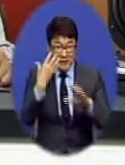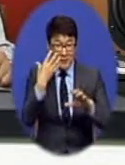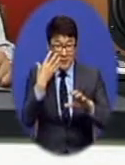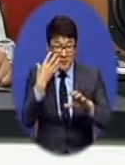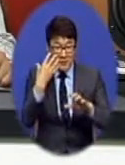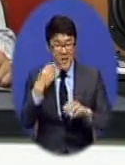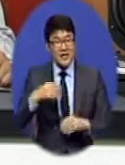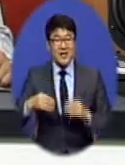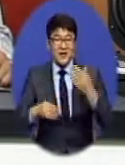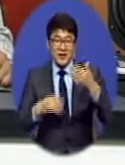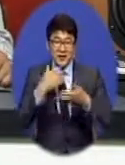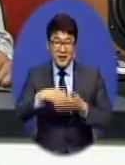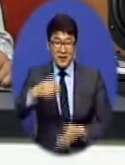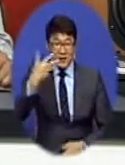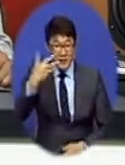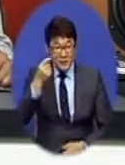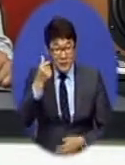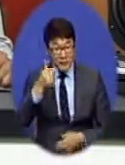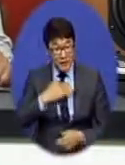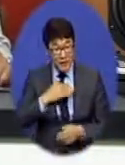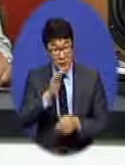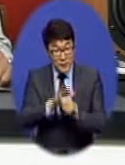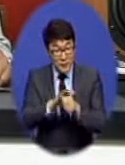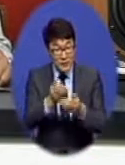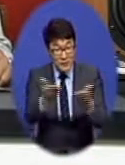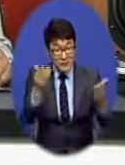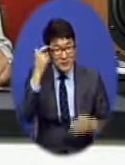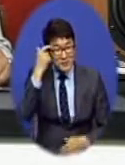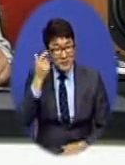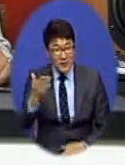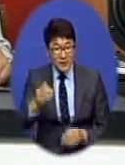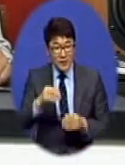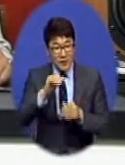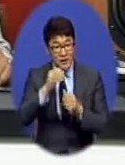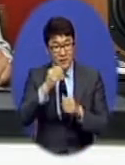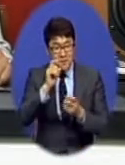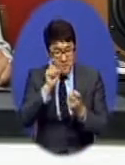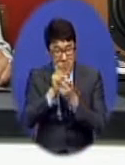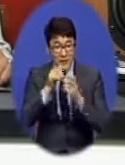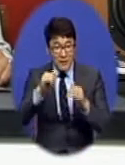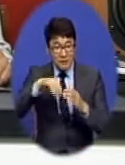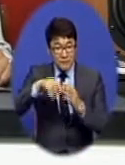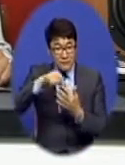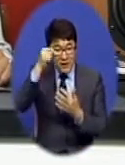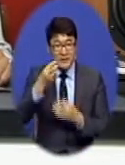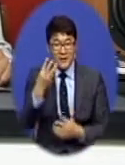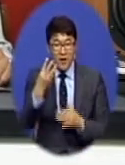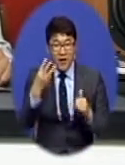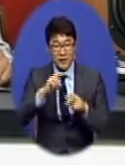정답. 8개였습니다. 어떻게 힌트가 좀 되셨나요? 네. 저희 퀴즈 정답자들 중 세 분을 네. 추첨해서 MC들의